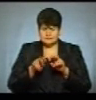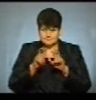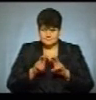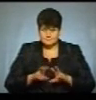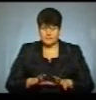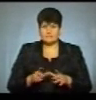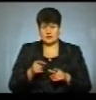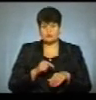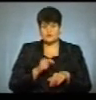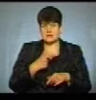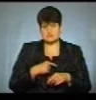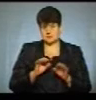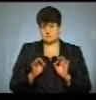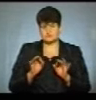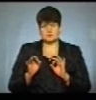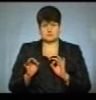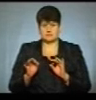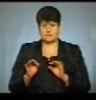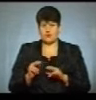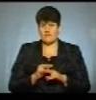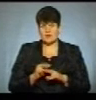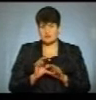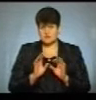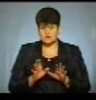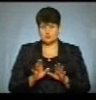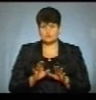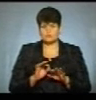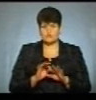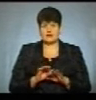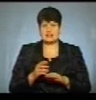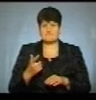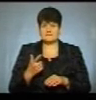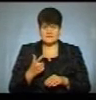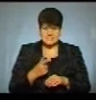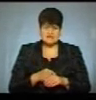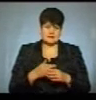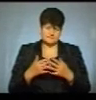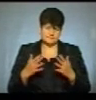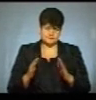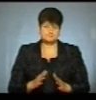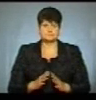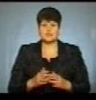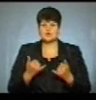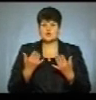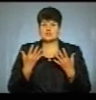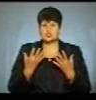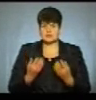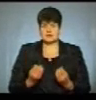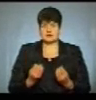Вони почувають себе досить нормально. Профілактичні провели ці вакцинації і так далі. От, на сьогоднішній